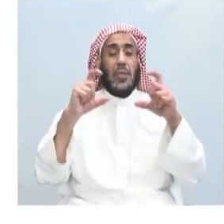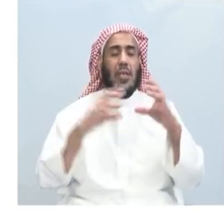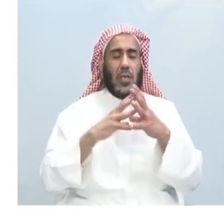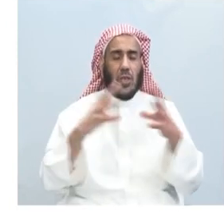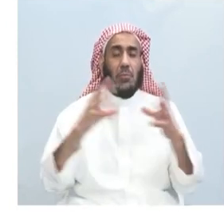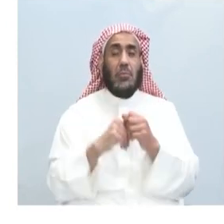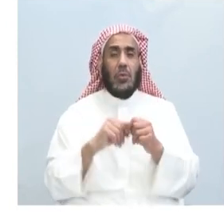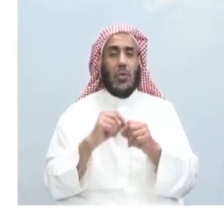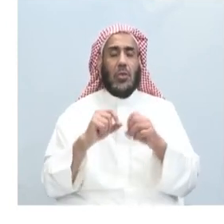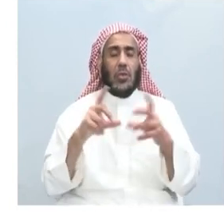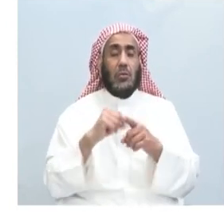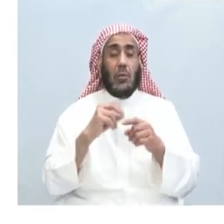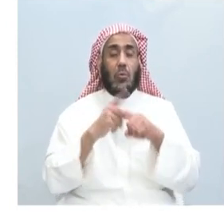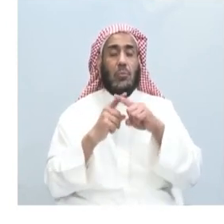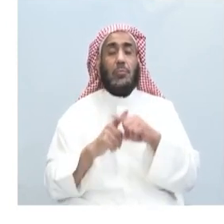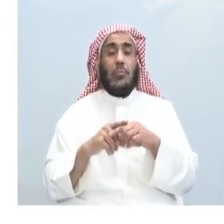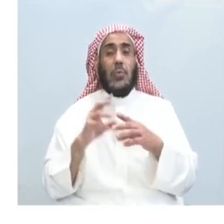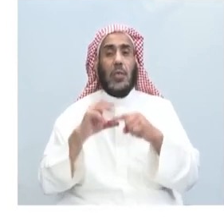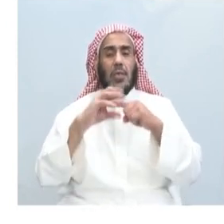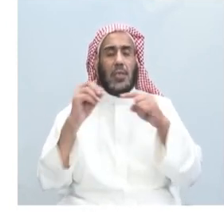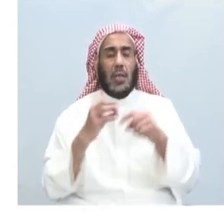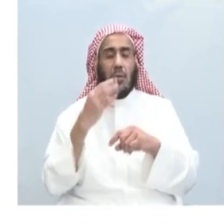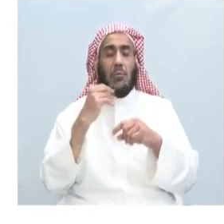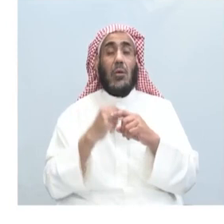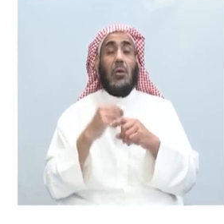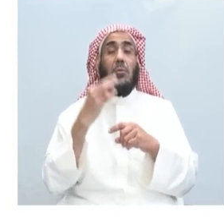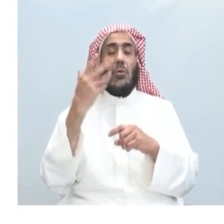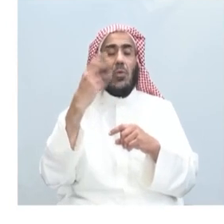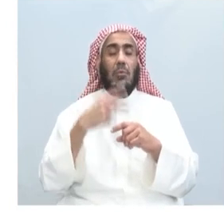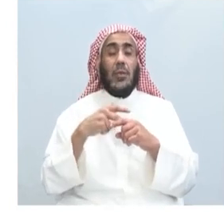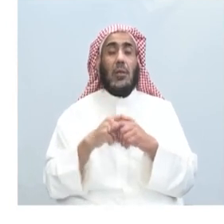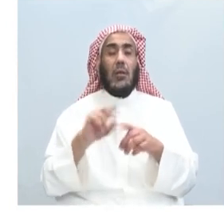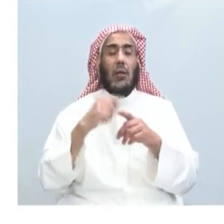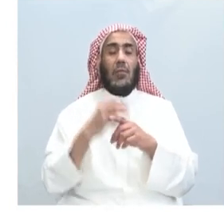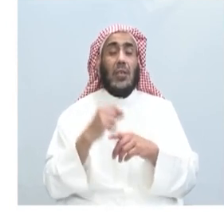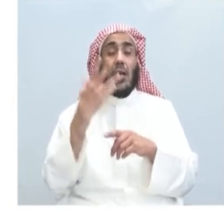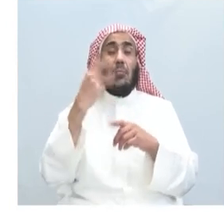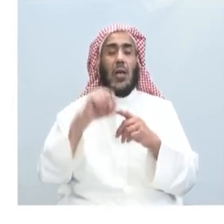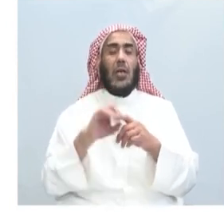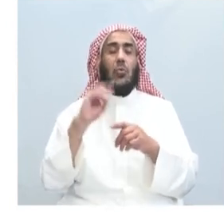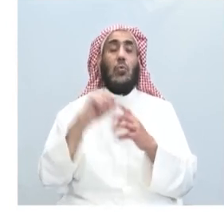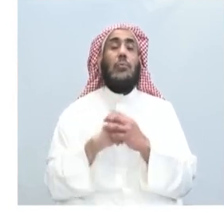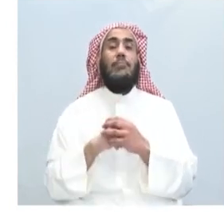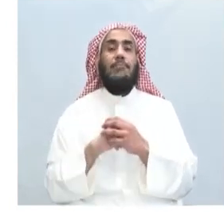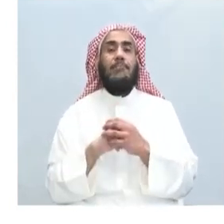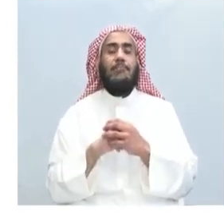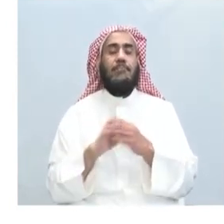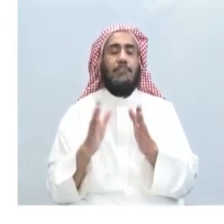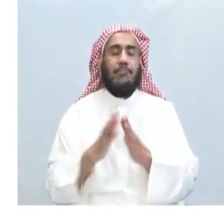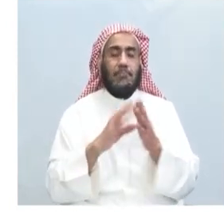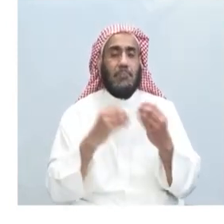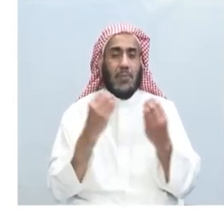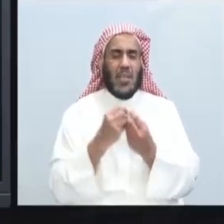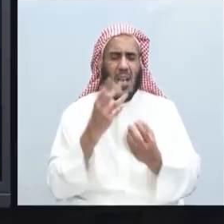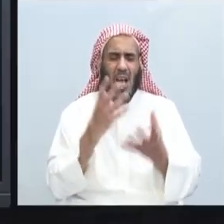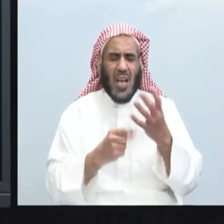جمع وهنا اشارته اساسا موجب يعطيني سالب 3854 كيلو جول ننتقل الان الى